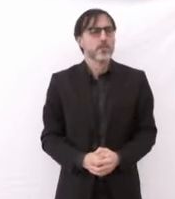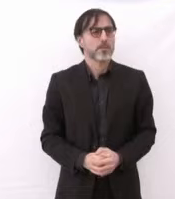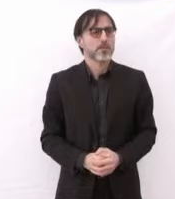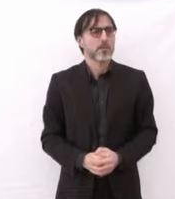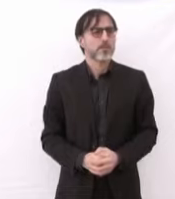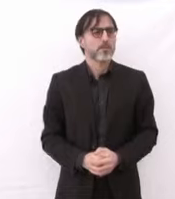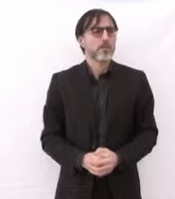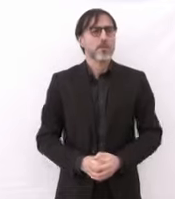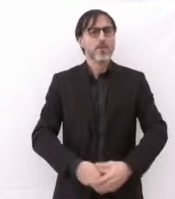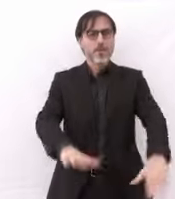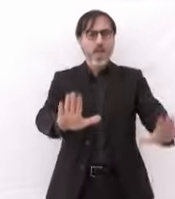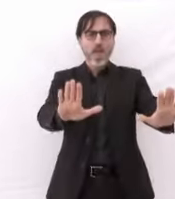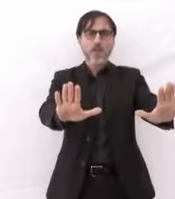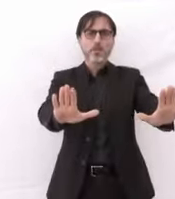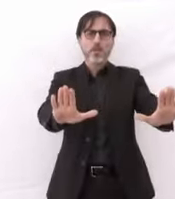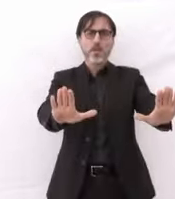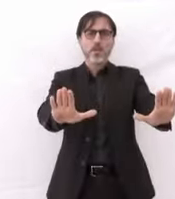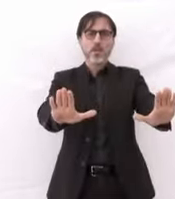Fermi!